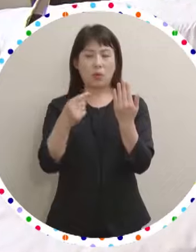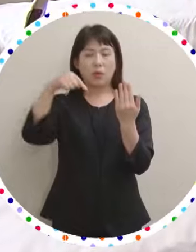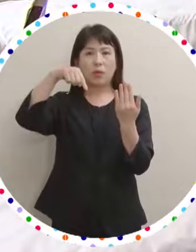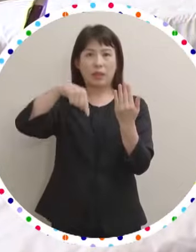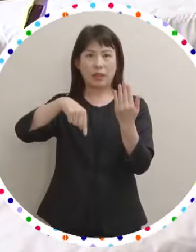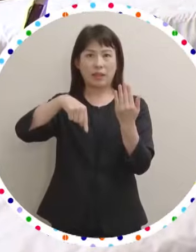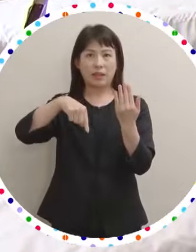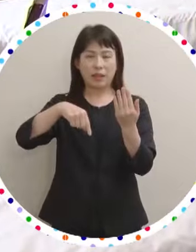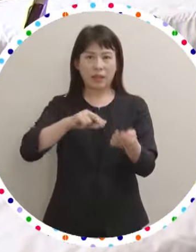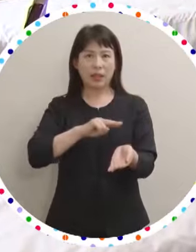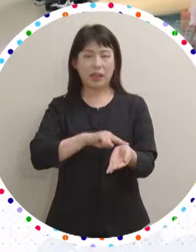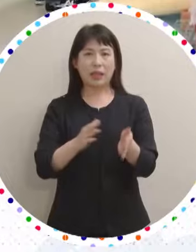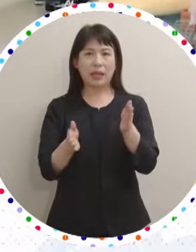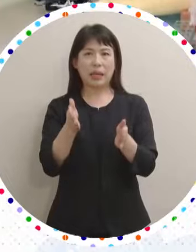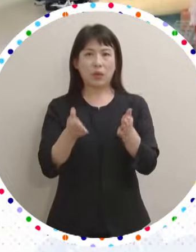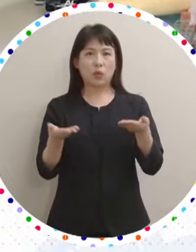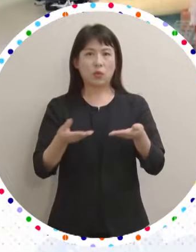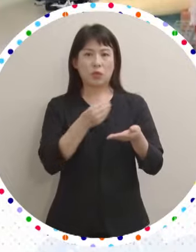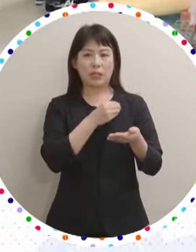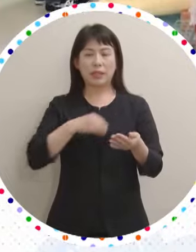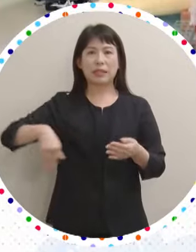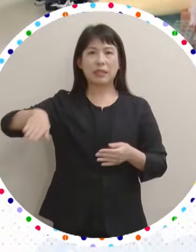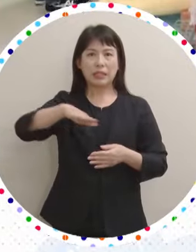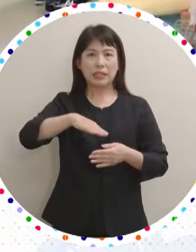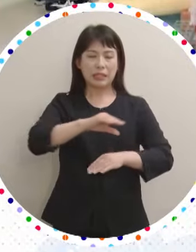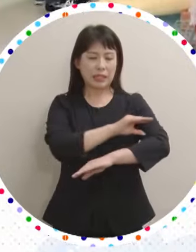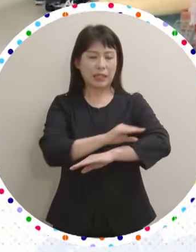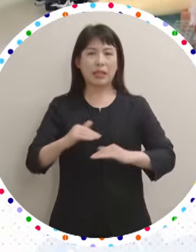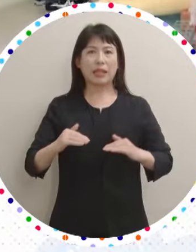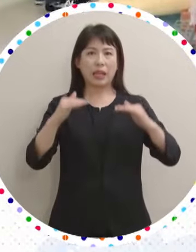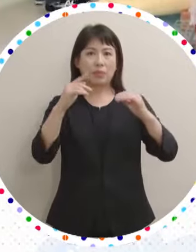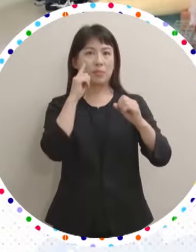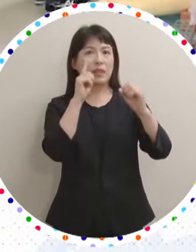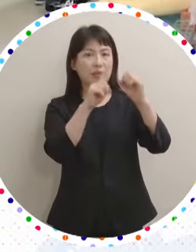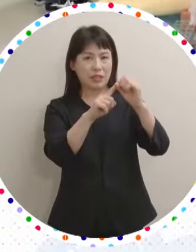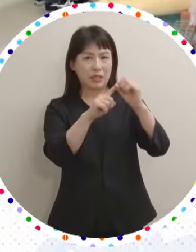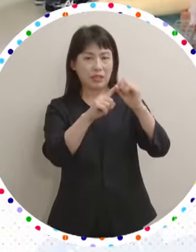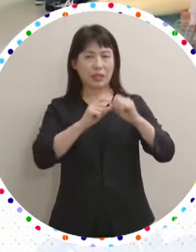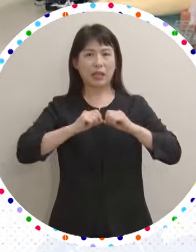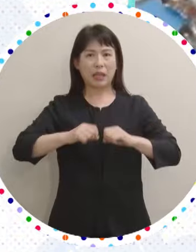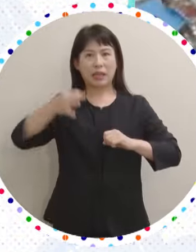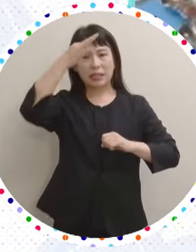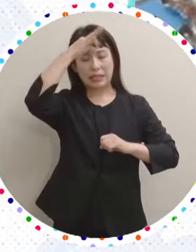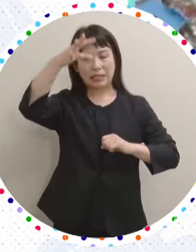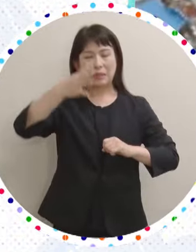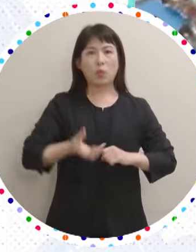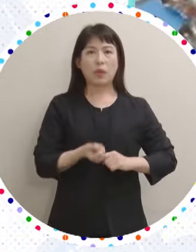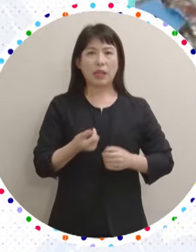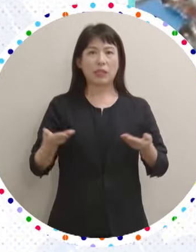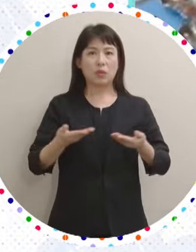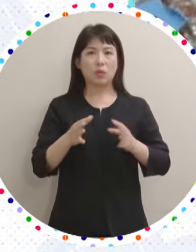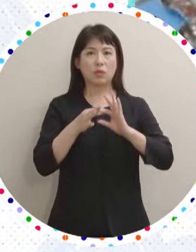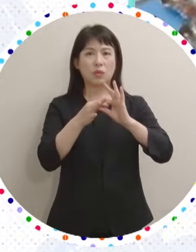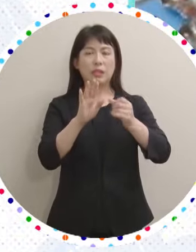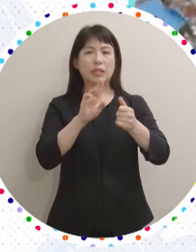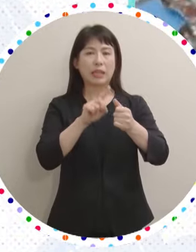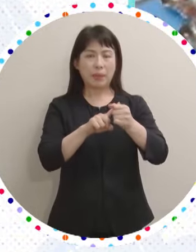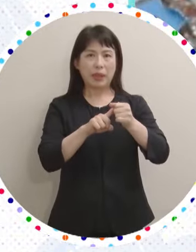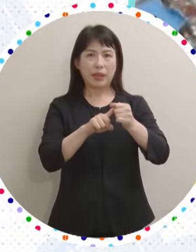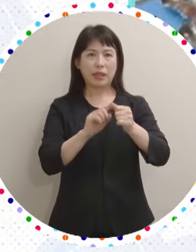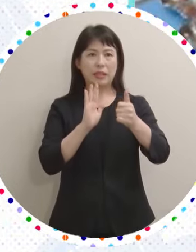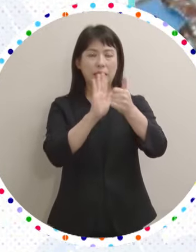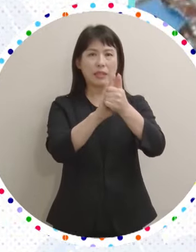校の中にあり、看護職員として働く人がキャリアアップを目指し、やりがいを持って働き続けられるように支援